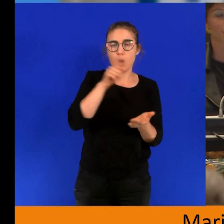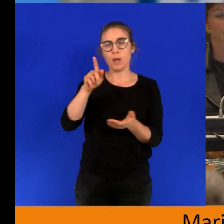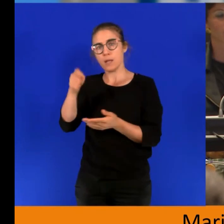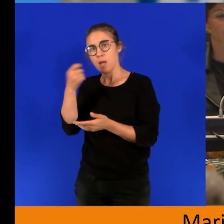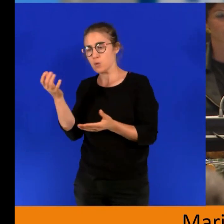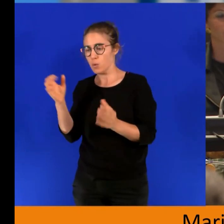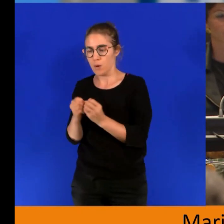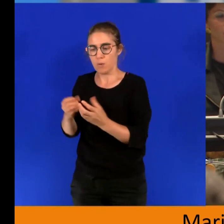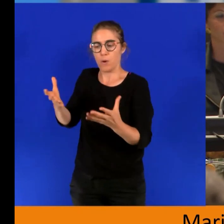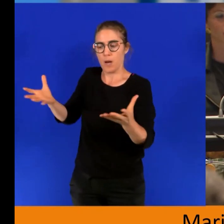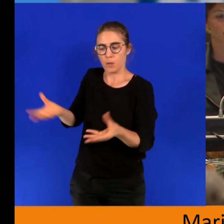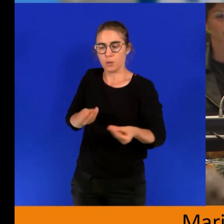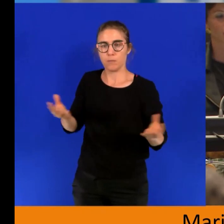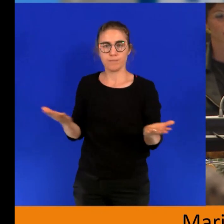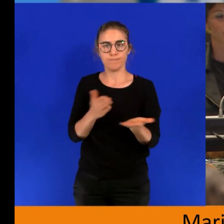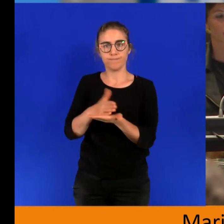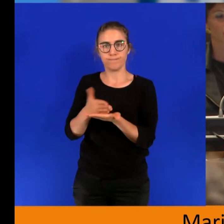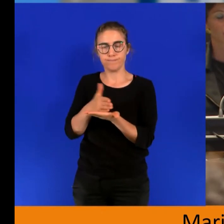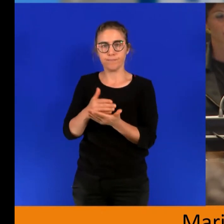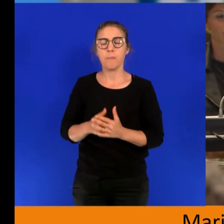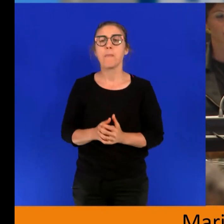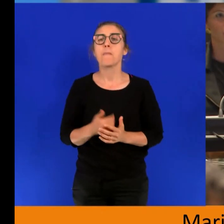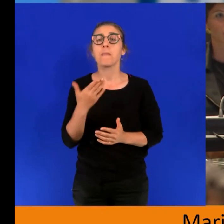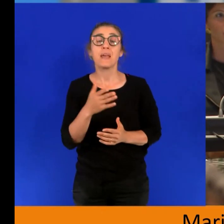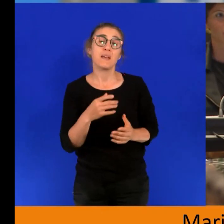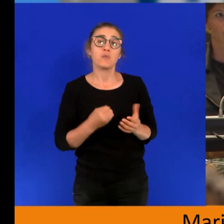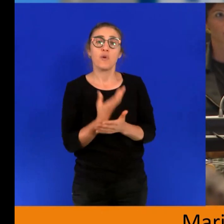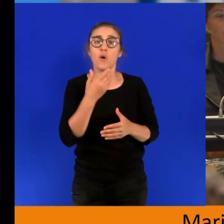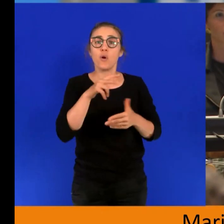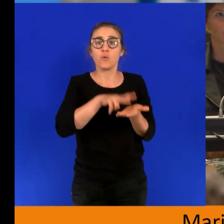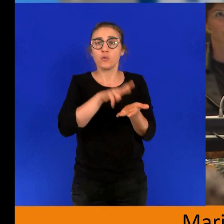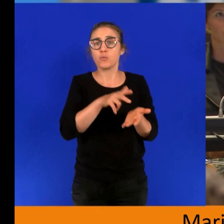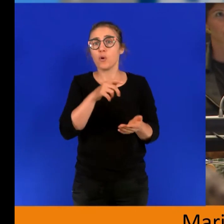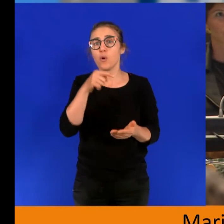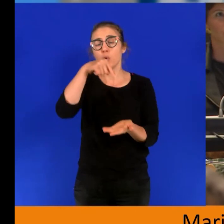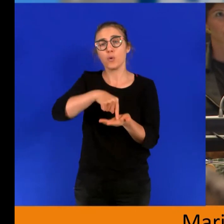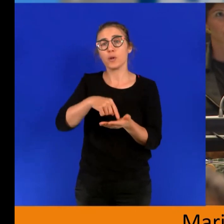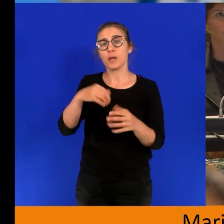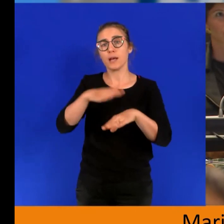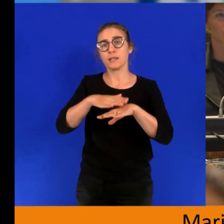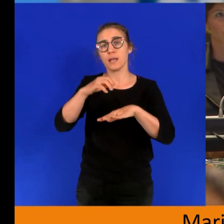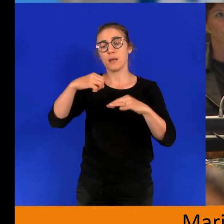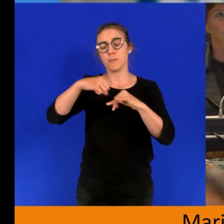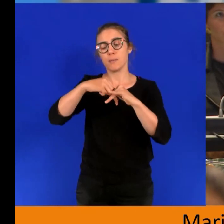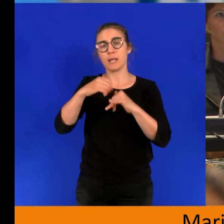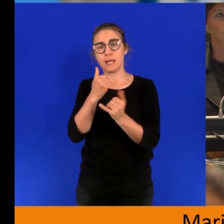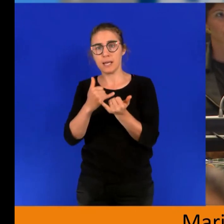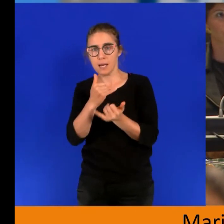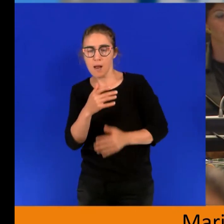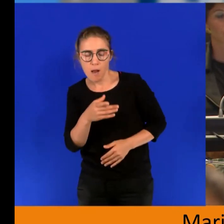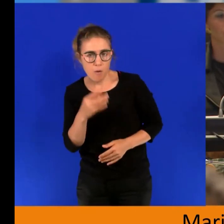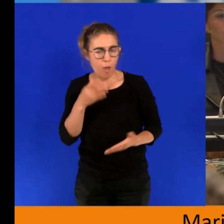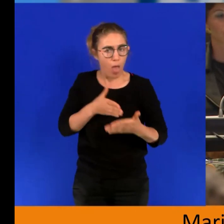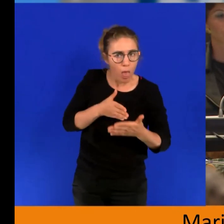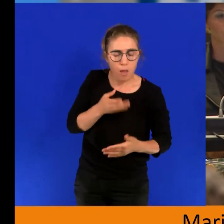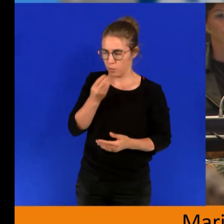nature. Mais le coup de frein donné à la construction de nouveaux logements dans le projet Pirmez-les-Îles interroge les élus communistes alors que les